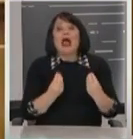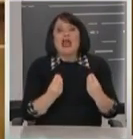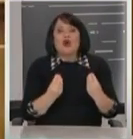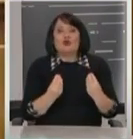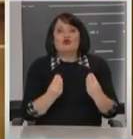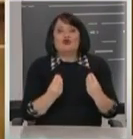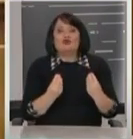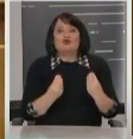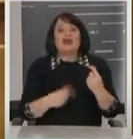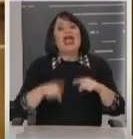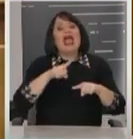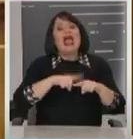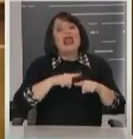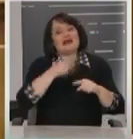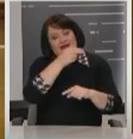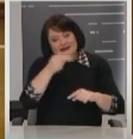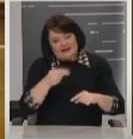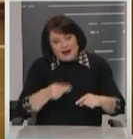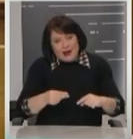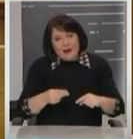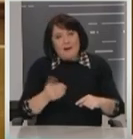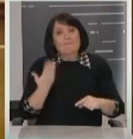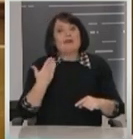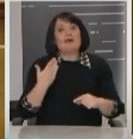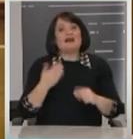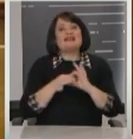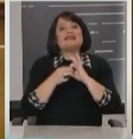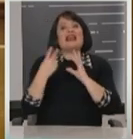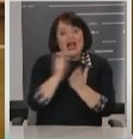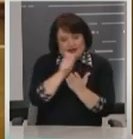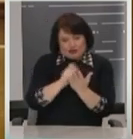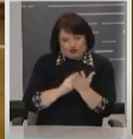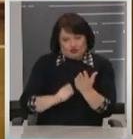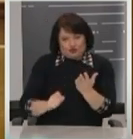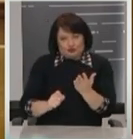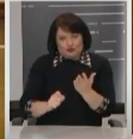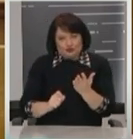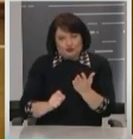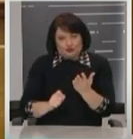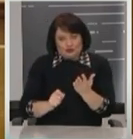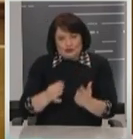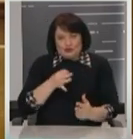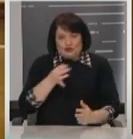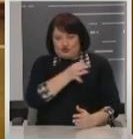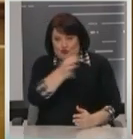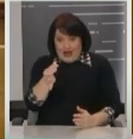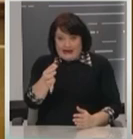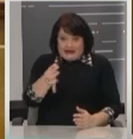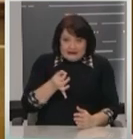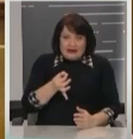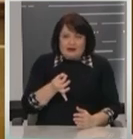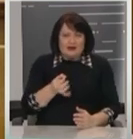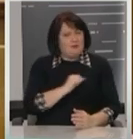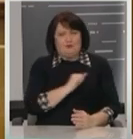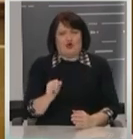τα ελληνικά χώαξης πριν μιλήσετε οι συνεργάτες σας, γιατί σας αποδίδουν αποφθέγματα που ποτέ δεν τα έχει